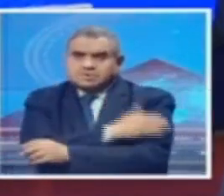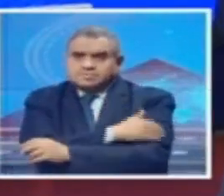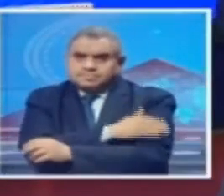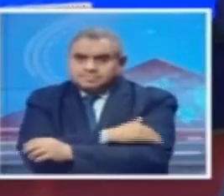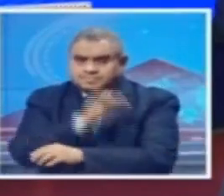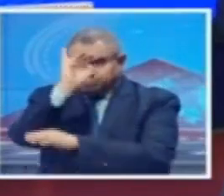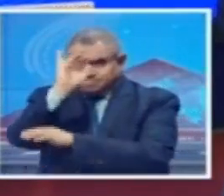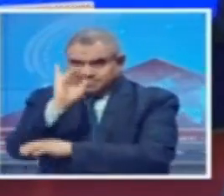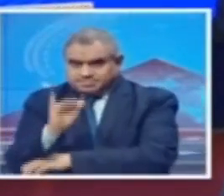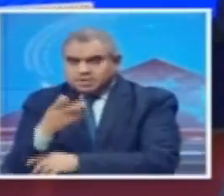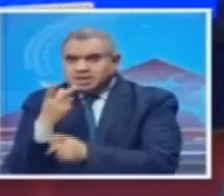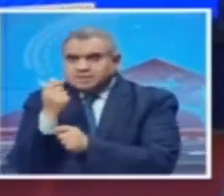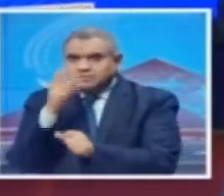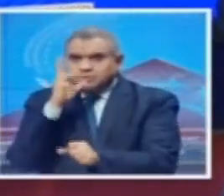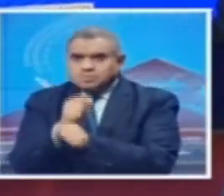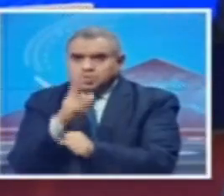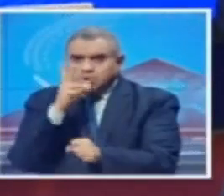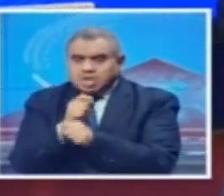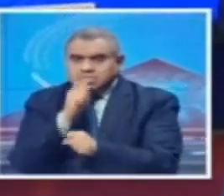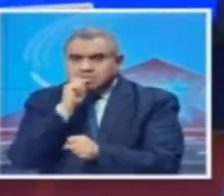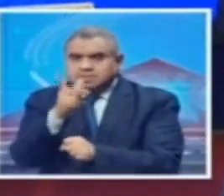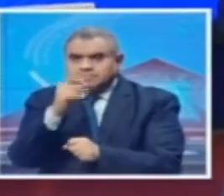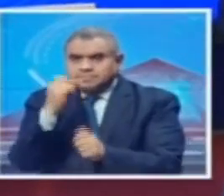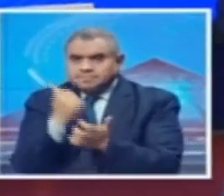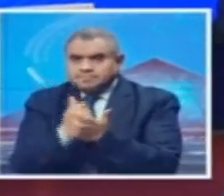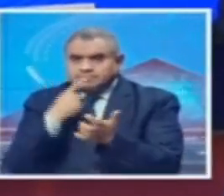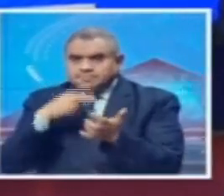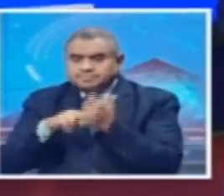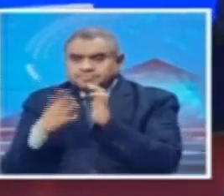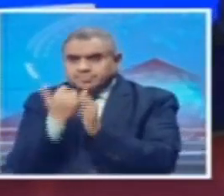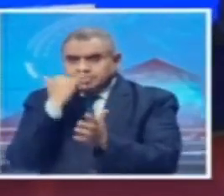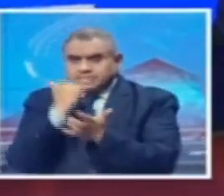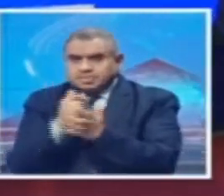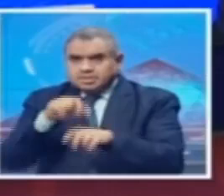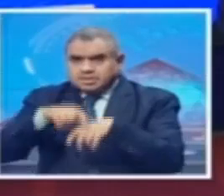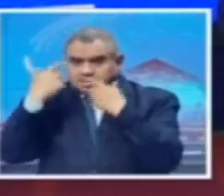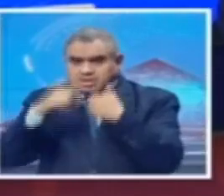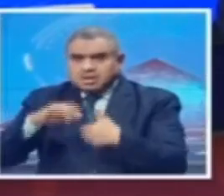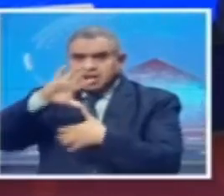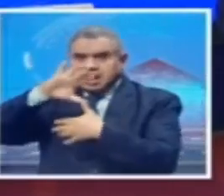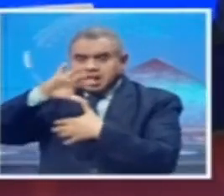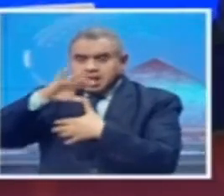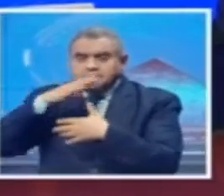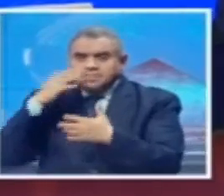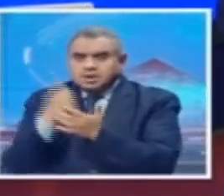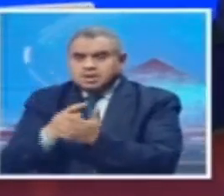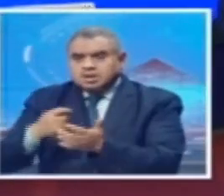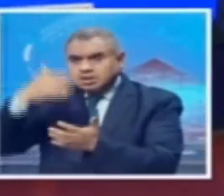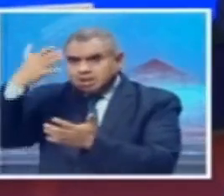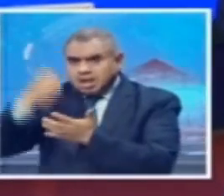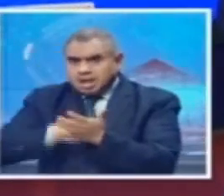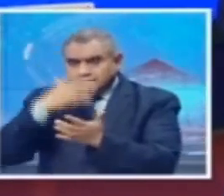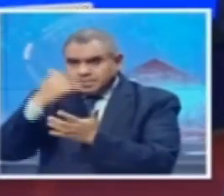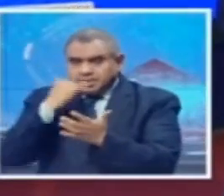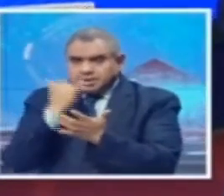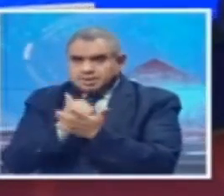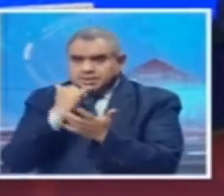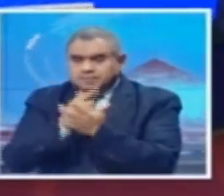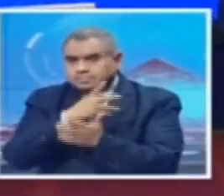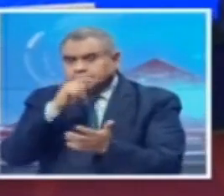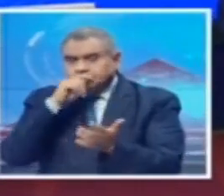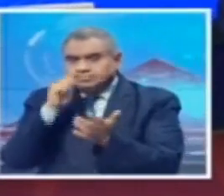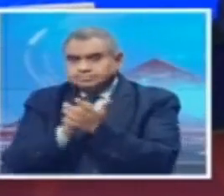المادي العاجل، توفير فرص العمل والتعاون مع مكتب القوى العاملة ورجال الأعمال. فطبعا كل الدعم بيتم، وانت